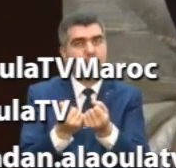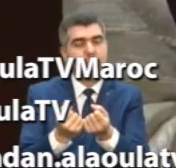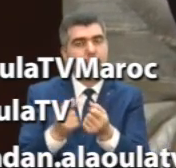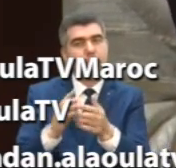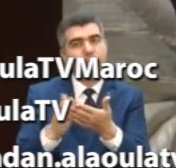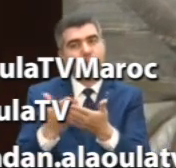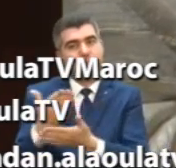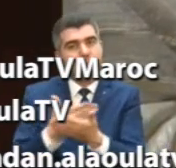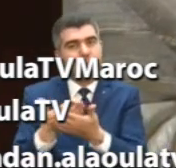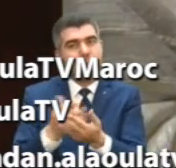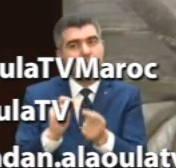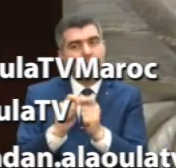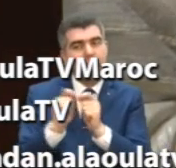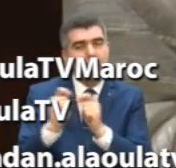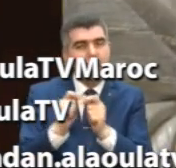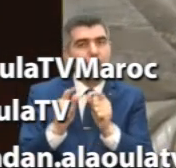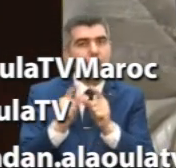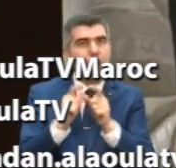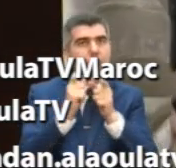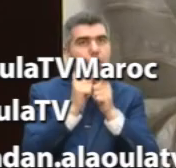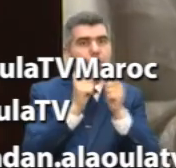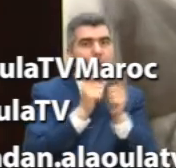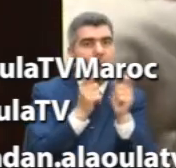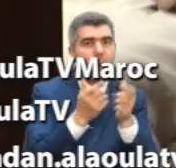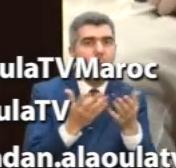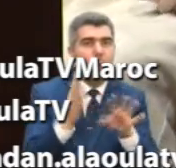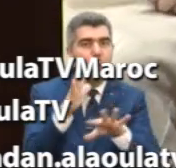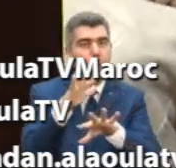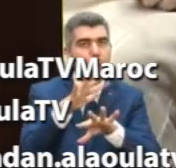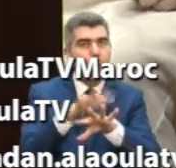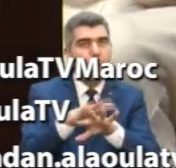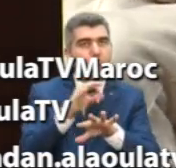المقاربه ديال التشاور مع المهنيين مختلف القطاعات